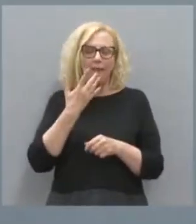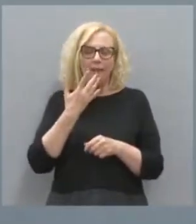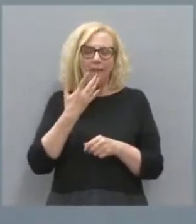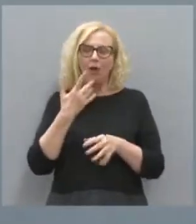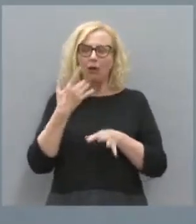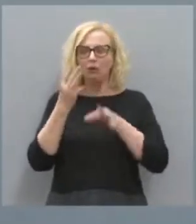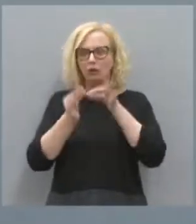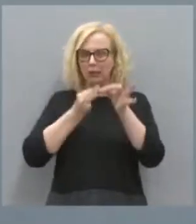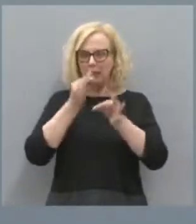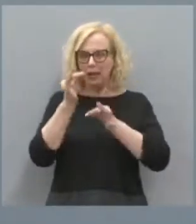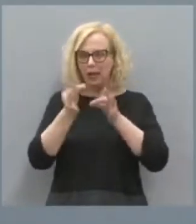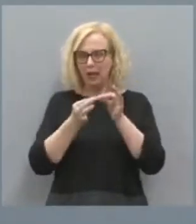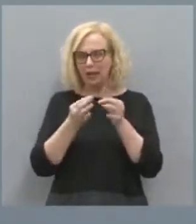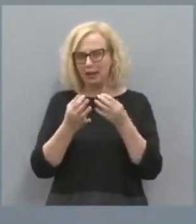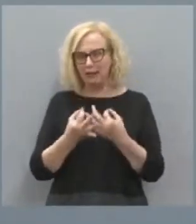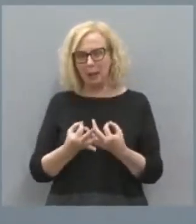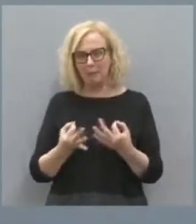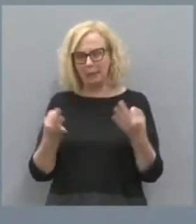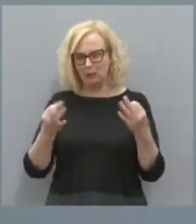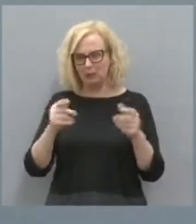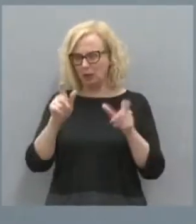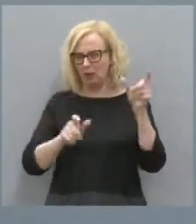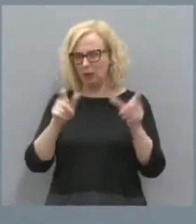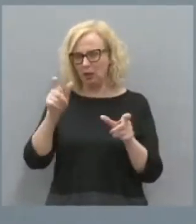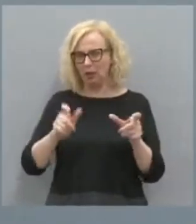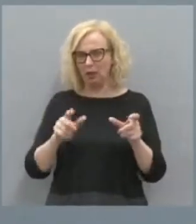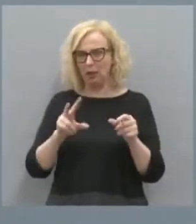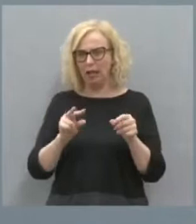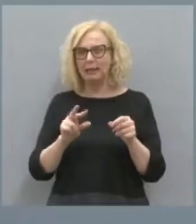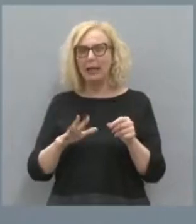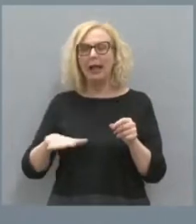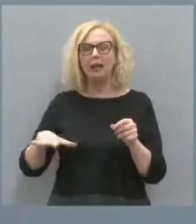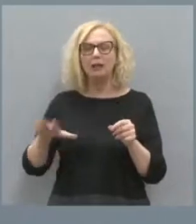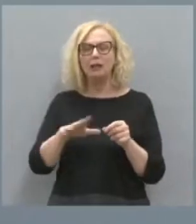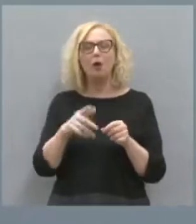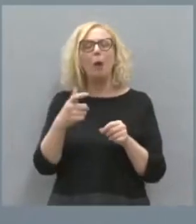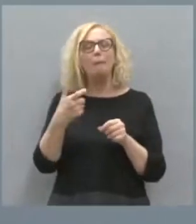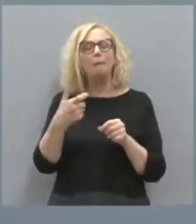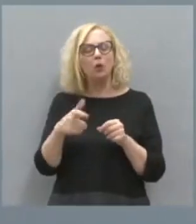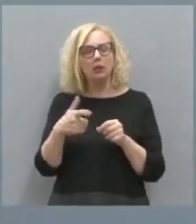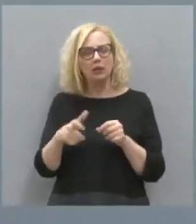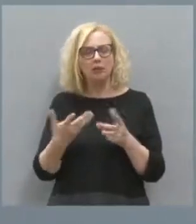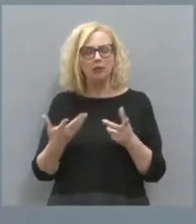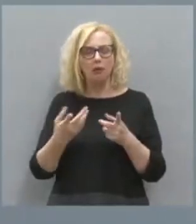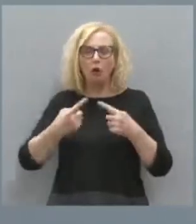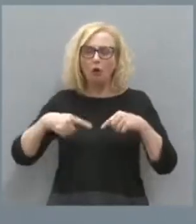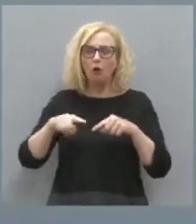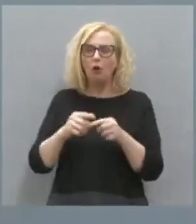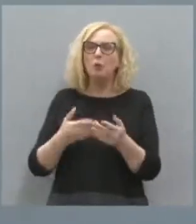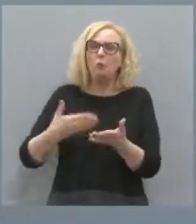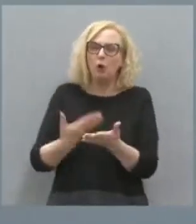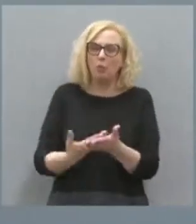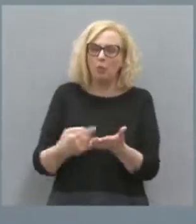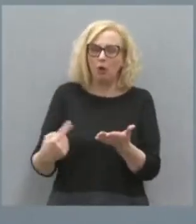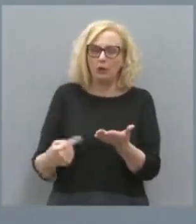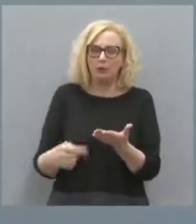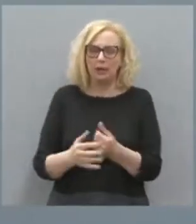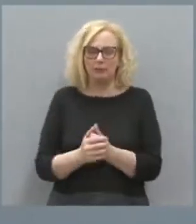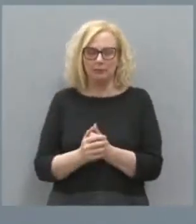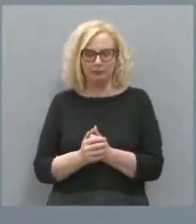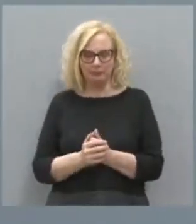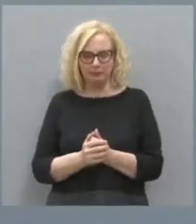spiegare ai alla popolazione trentina perché devono e perché abbiamo proposto questo